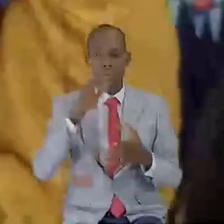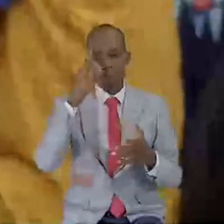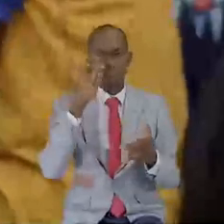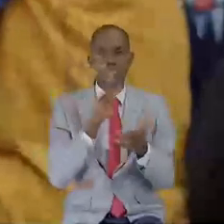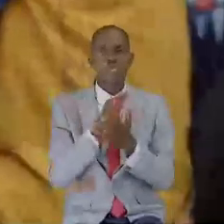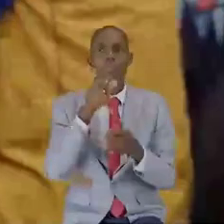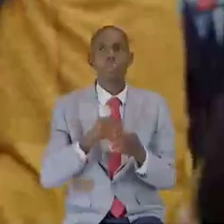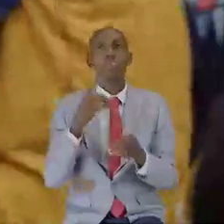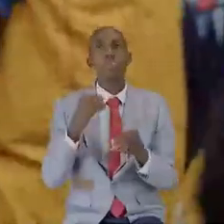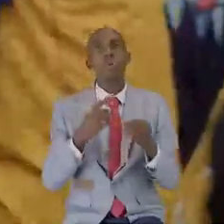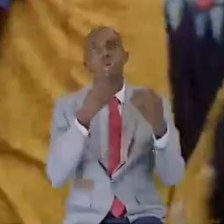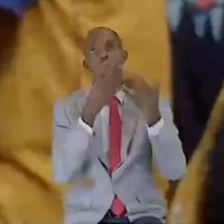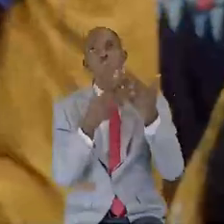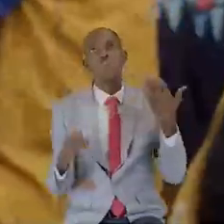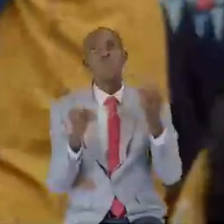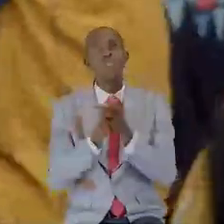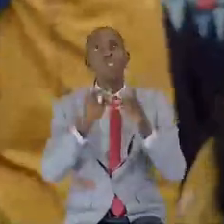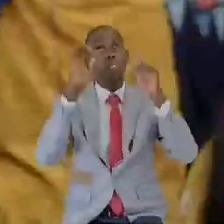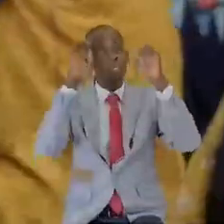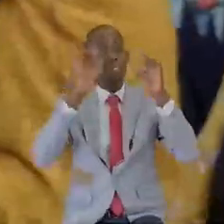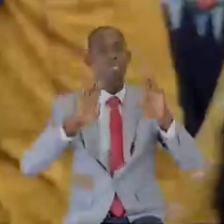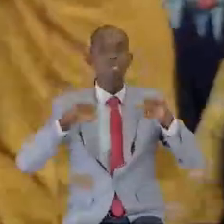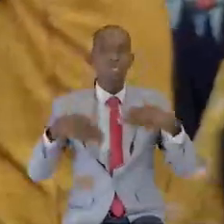Crois au sang qu'il a versé pour toi.